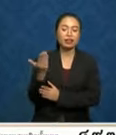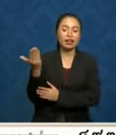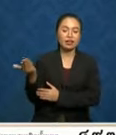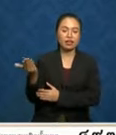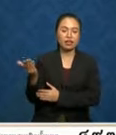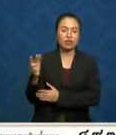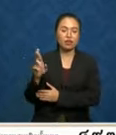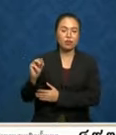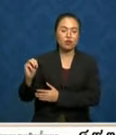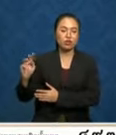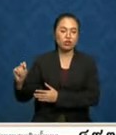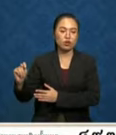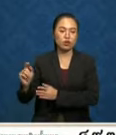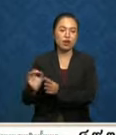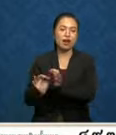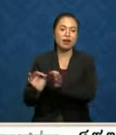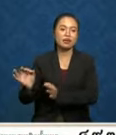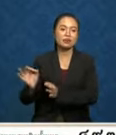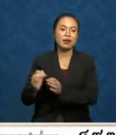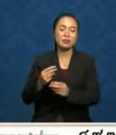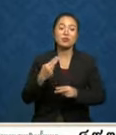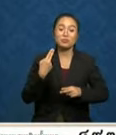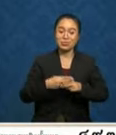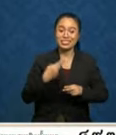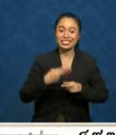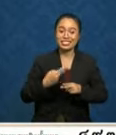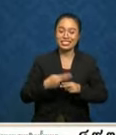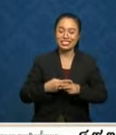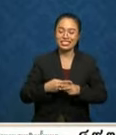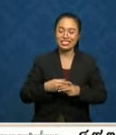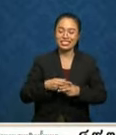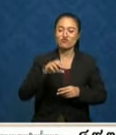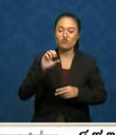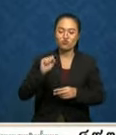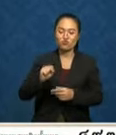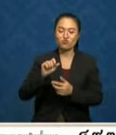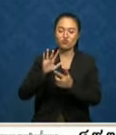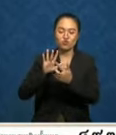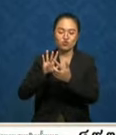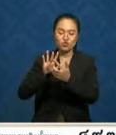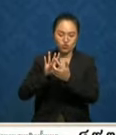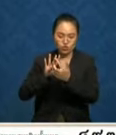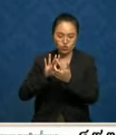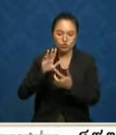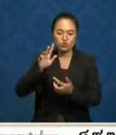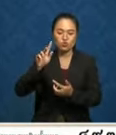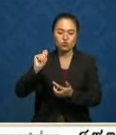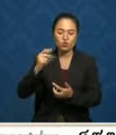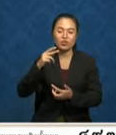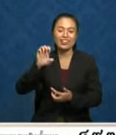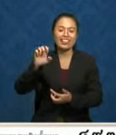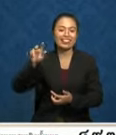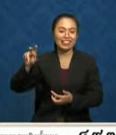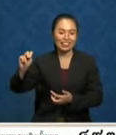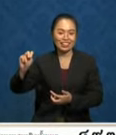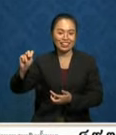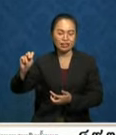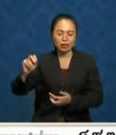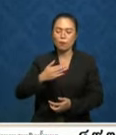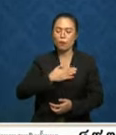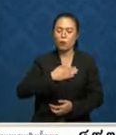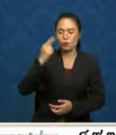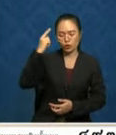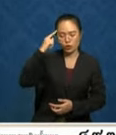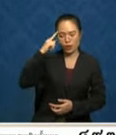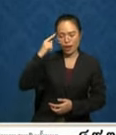รีนะครับว่าท่านได้เอ่ยชื่อรัฐมนตรีสุทินนะครับแล้วก็ผมคิดว่าท่านมีโอกาสตอบนะครับให้โ